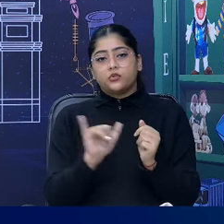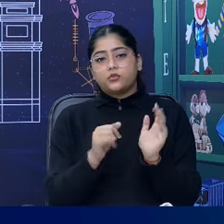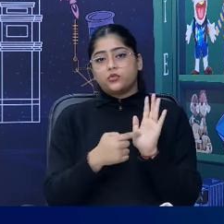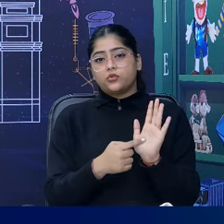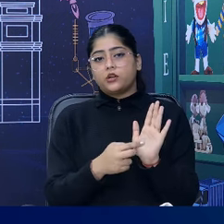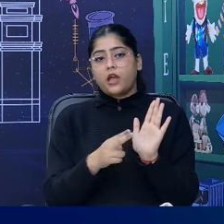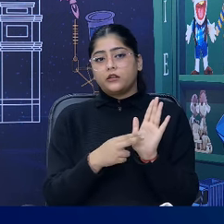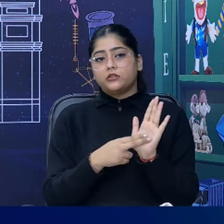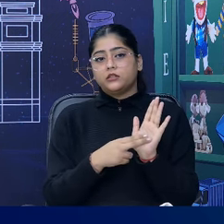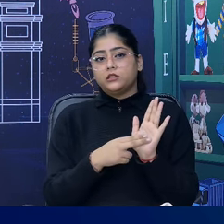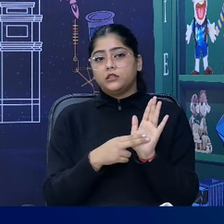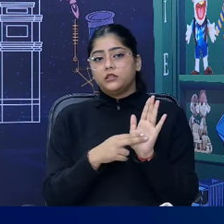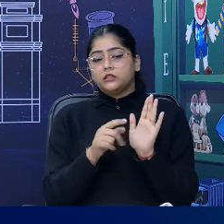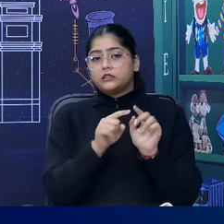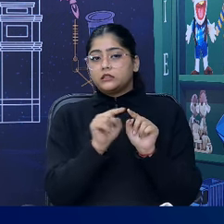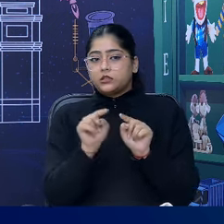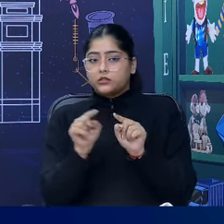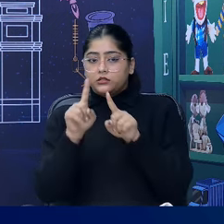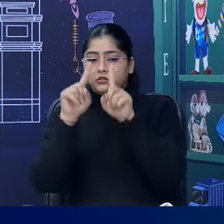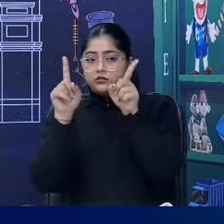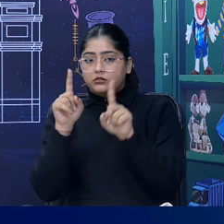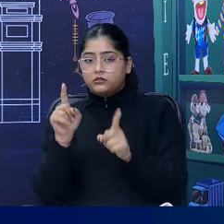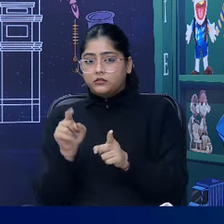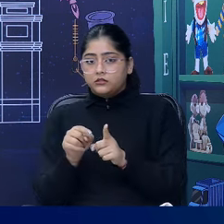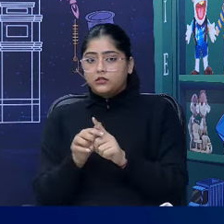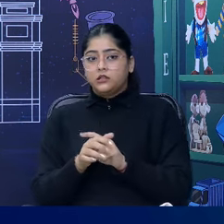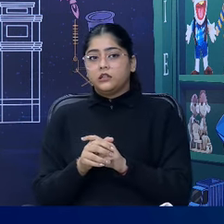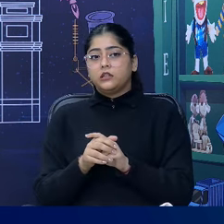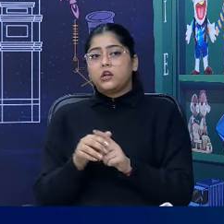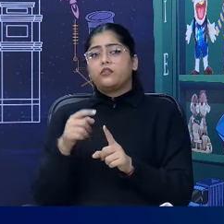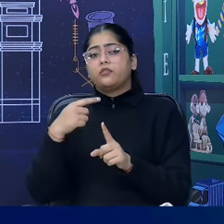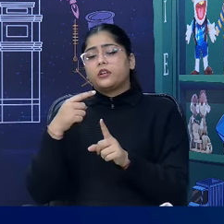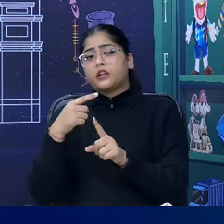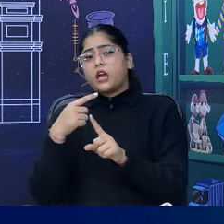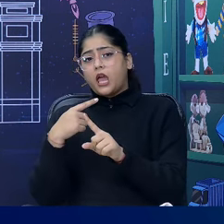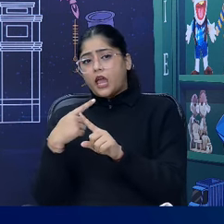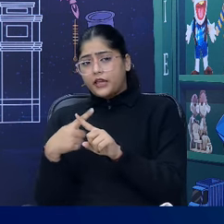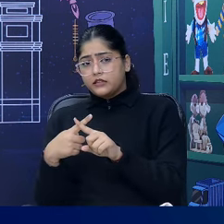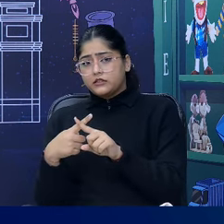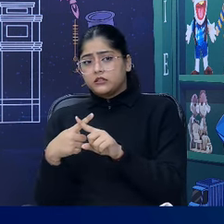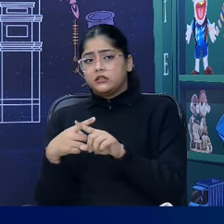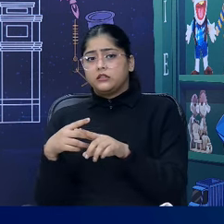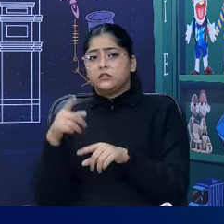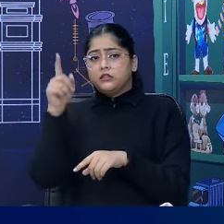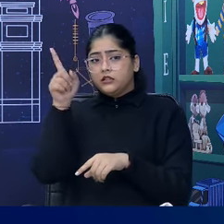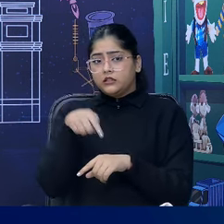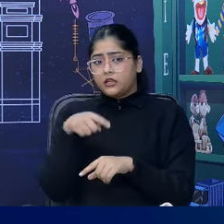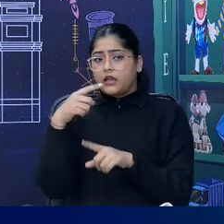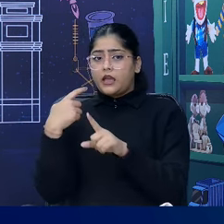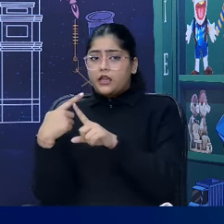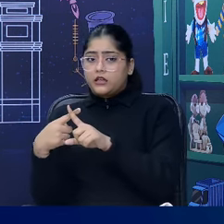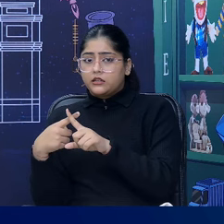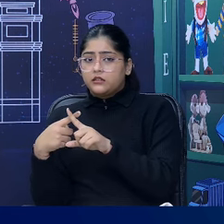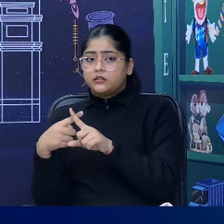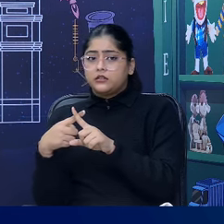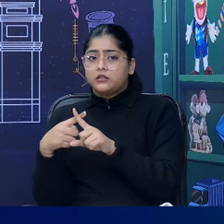फॉर्म. आई राइट सेट ऑफ नेचुरल नंबर्स एज एक्स, एनी लिटरल नंबर वी कैन यूज सच दैट एक्स